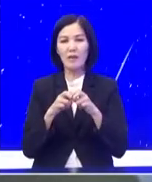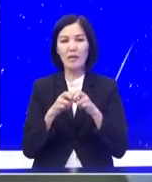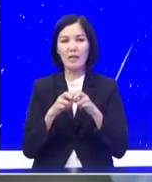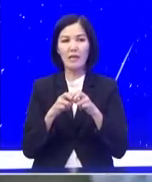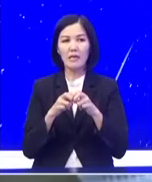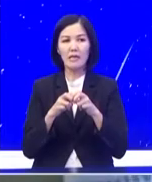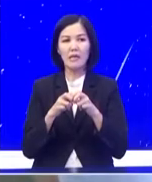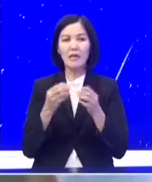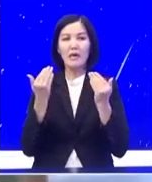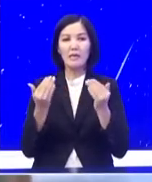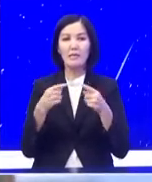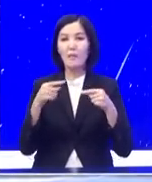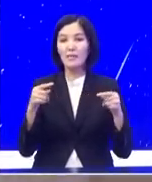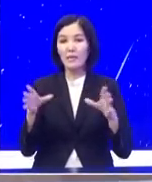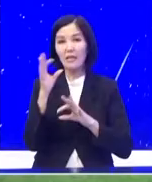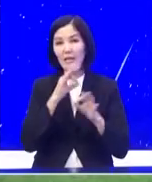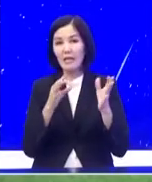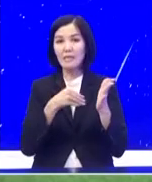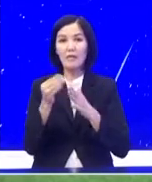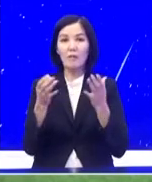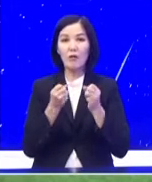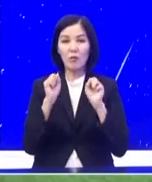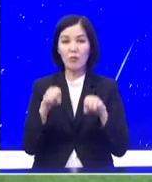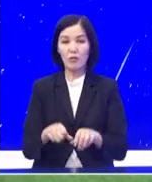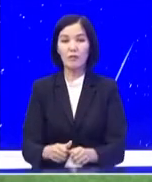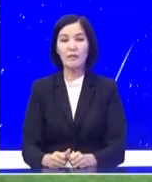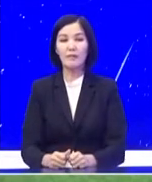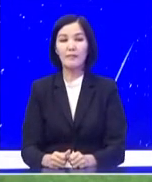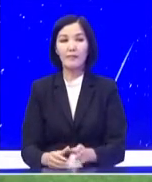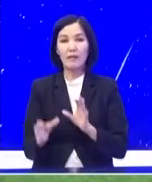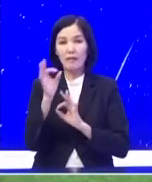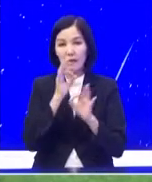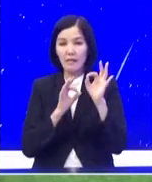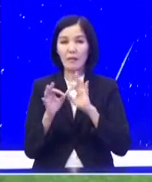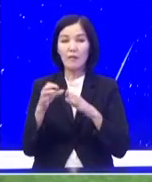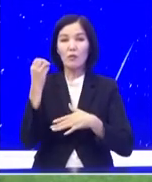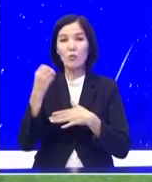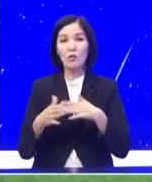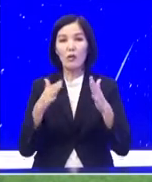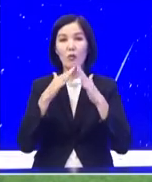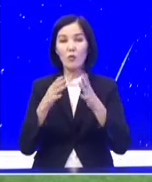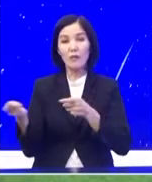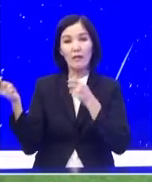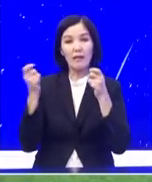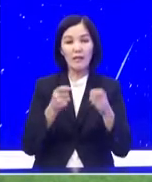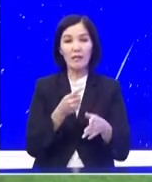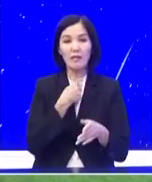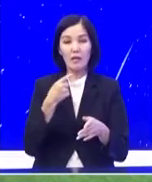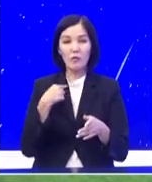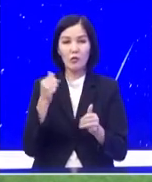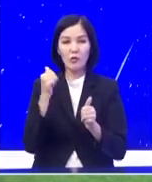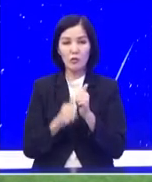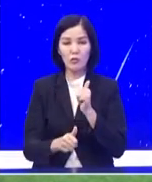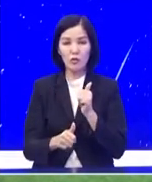дәрілердің баламасын табуға болатынын айтады. Алматыдағы орталық қоймадан аламыз. Талдықорған қаласына